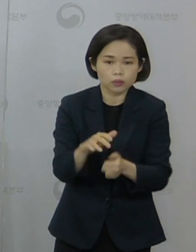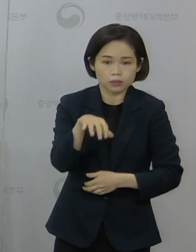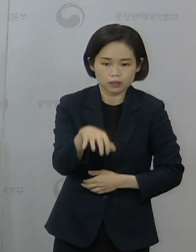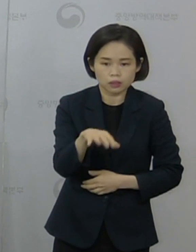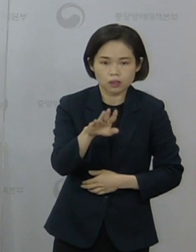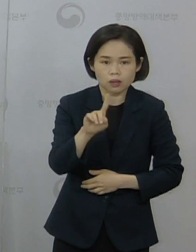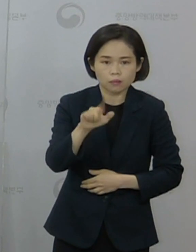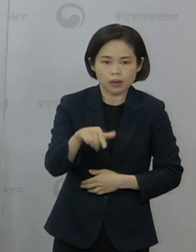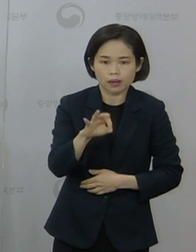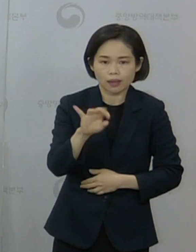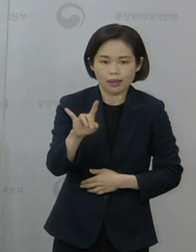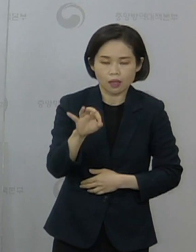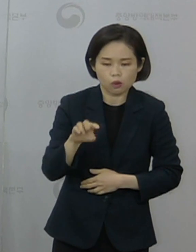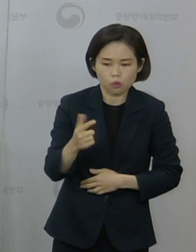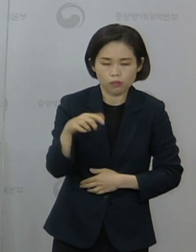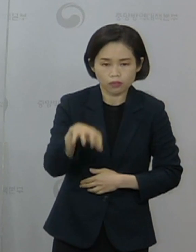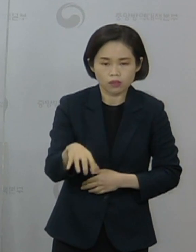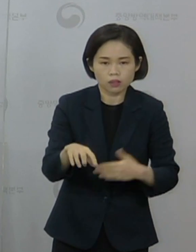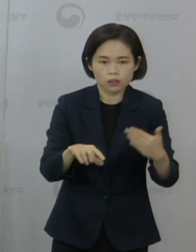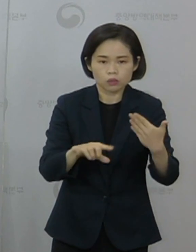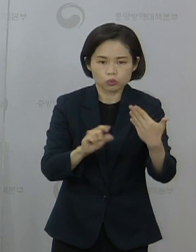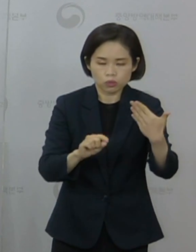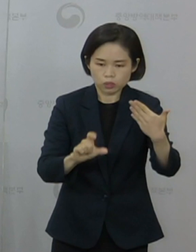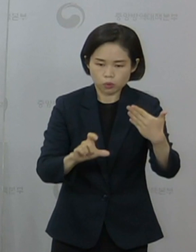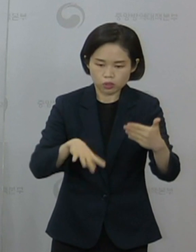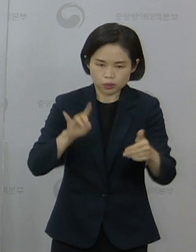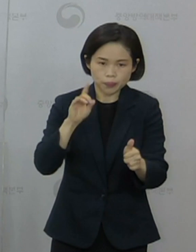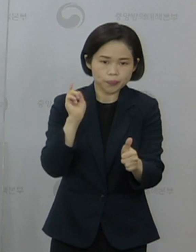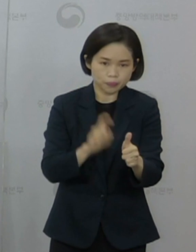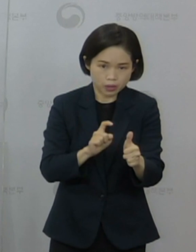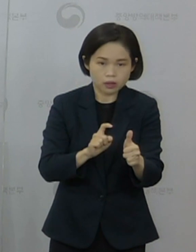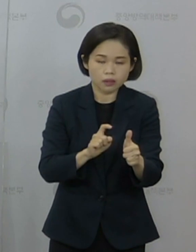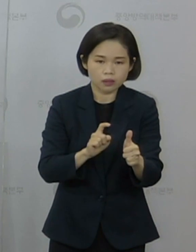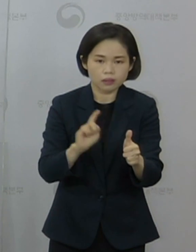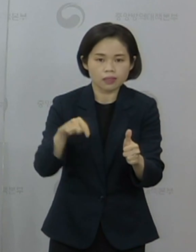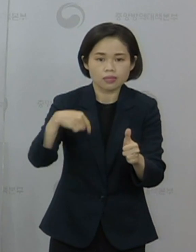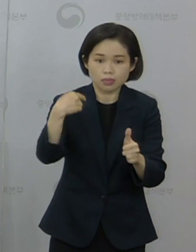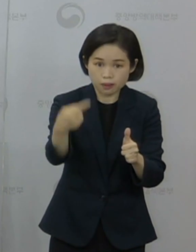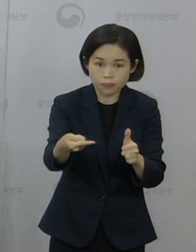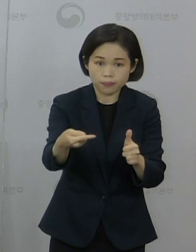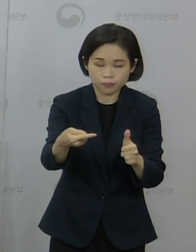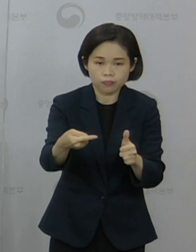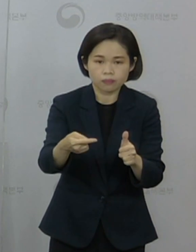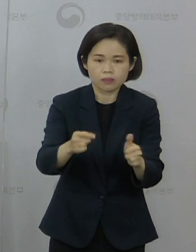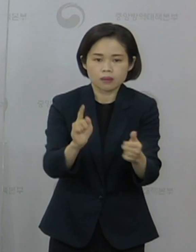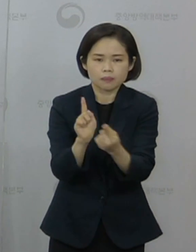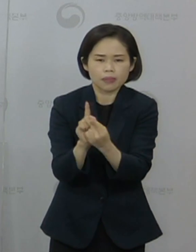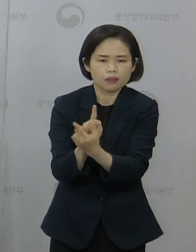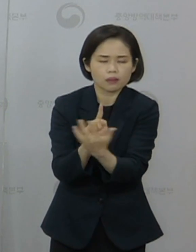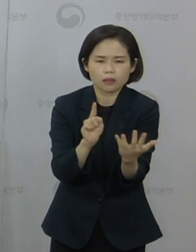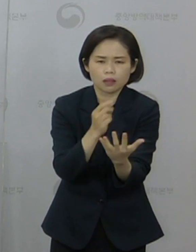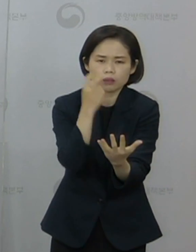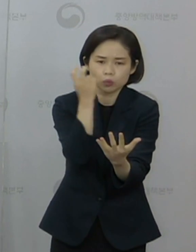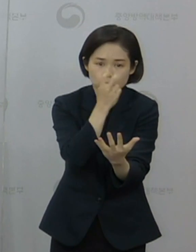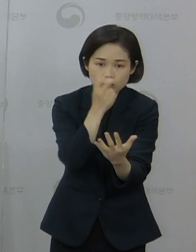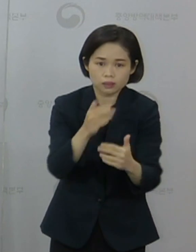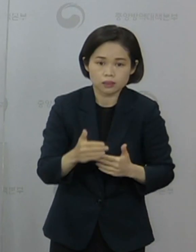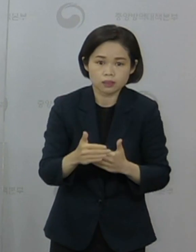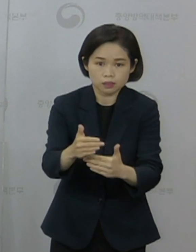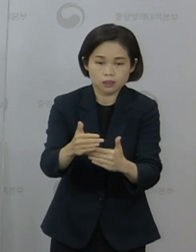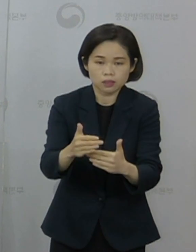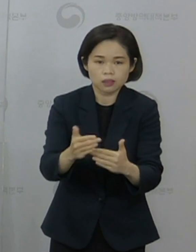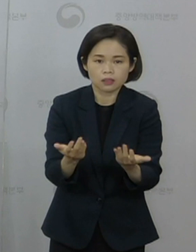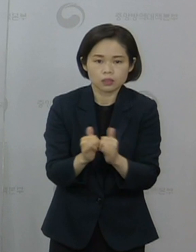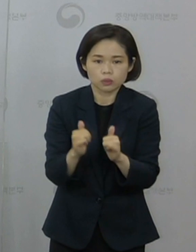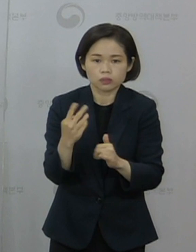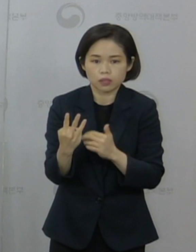의원과 관련해서 9월 15일에 첫 확증 자가 확인된 이후에 현재접속자 조사가 진행중이며 직원